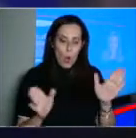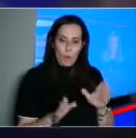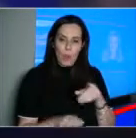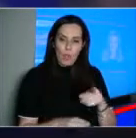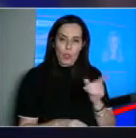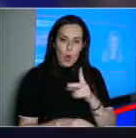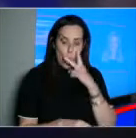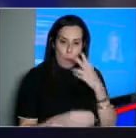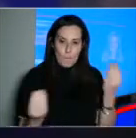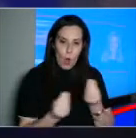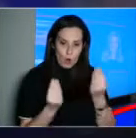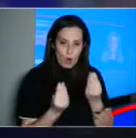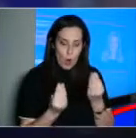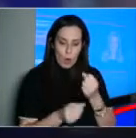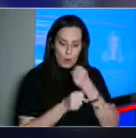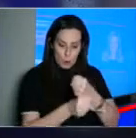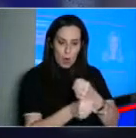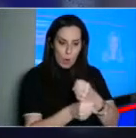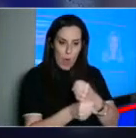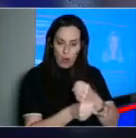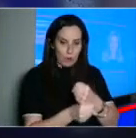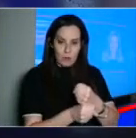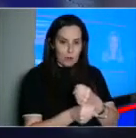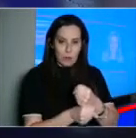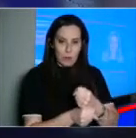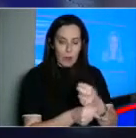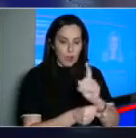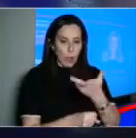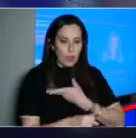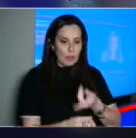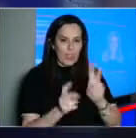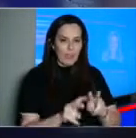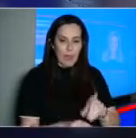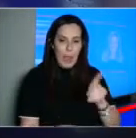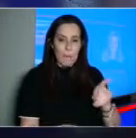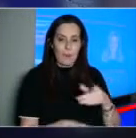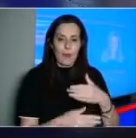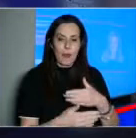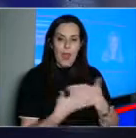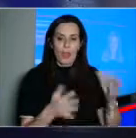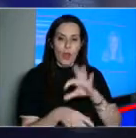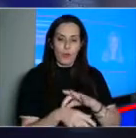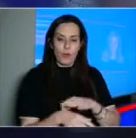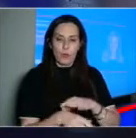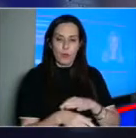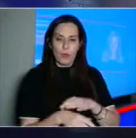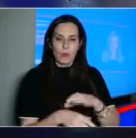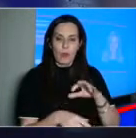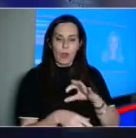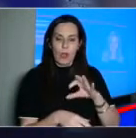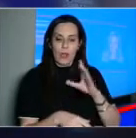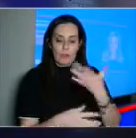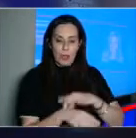אתה לא רואה משהו מיוצג, אתה לא תתפוס את זה כאפשרי. אין רופאים שחורים, ילדים שחורים לא יחלמו